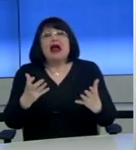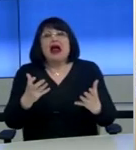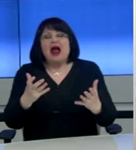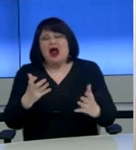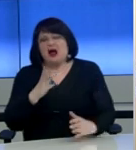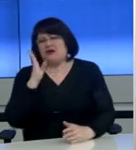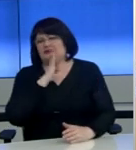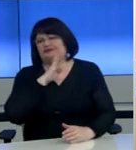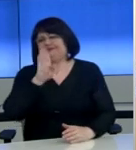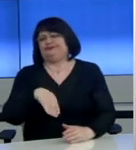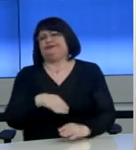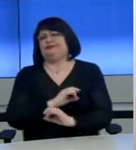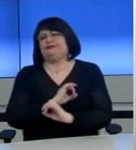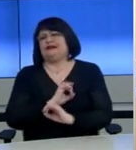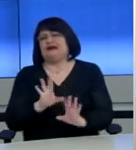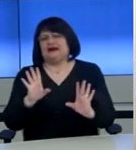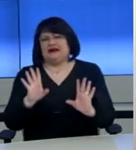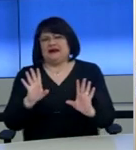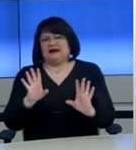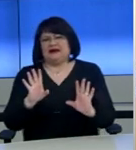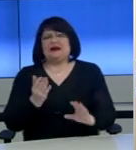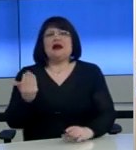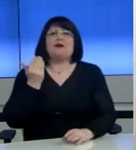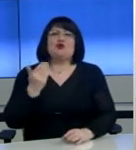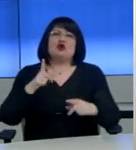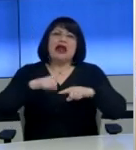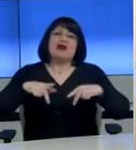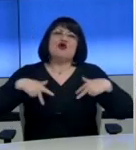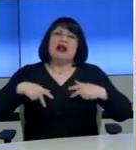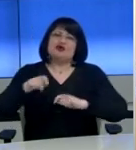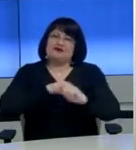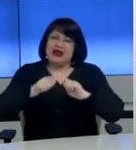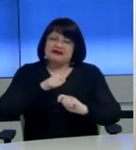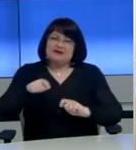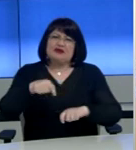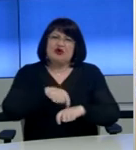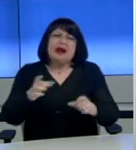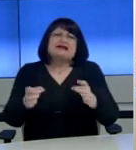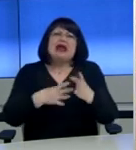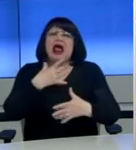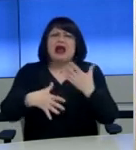φιάσκο προανακριτικής επιτροπής από συστάσεως του ελληνικού κράτους.